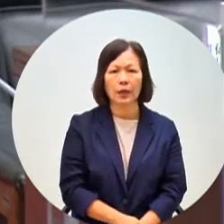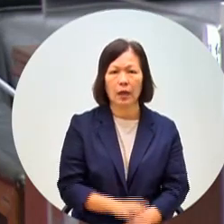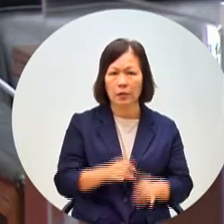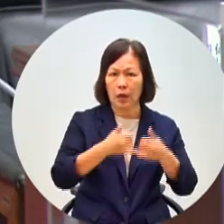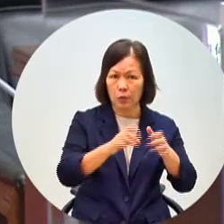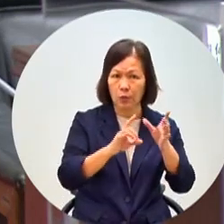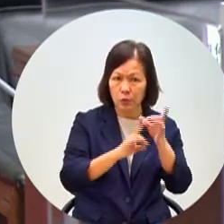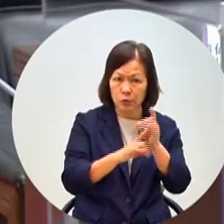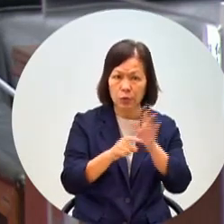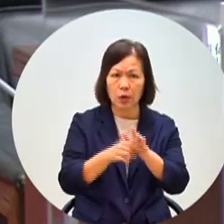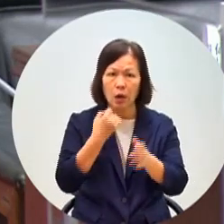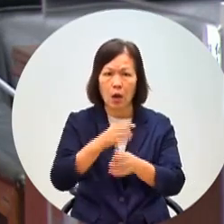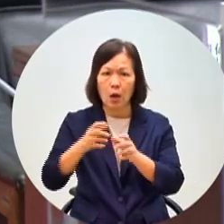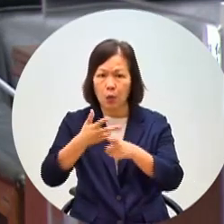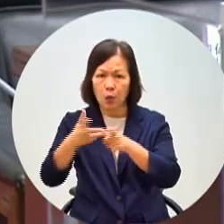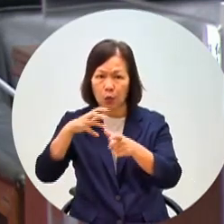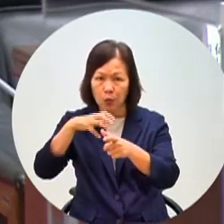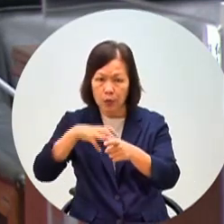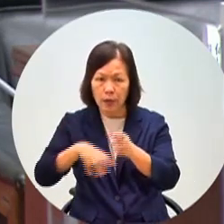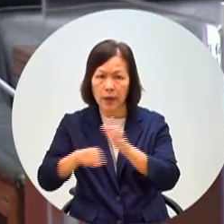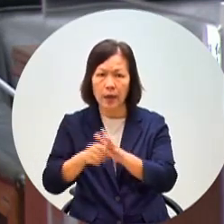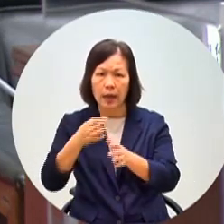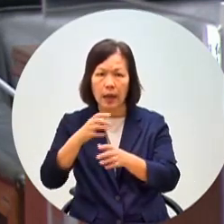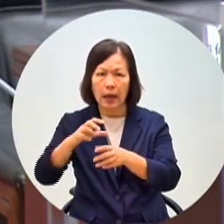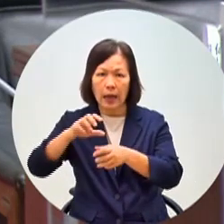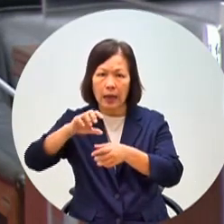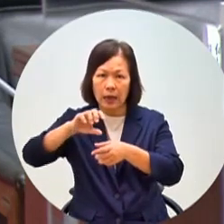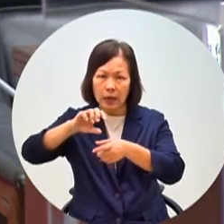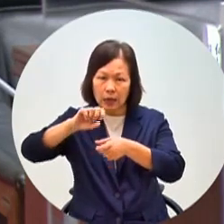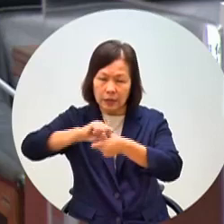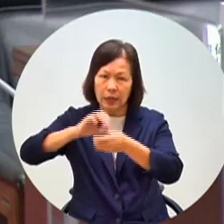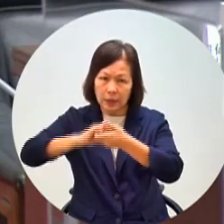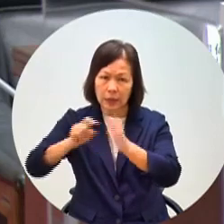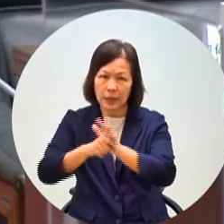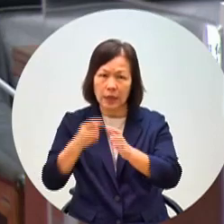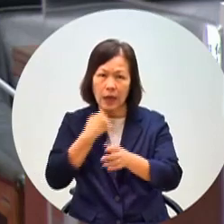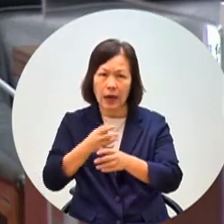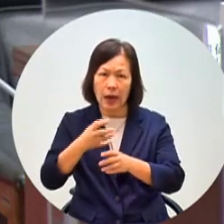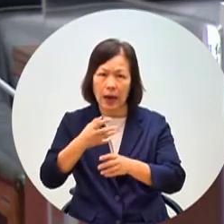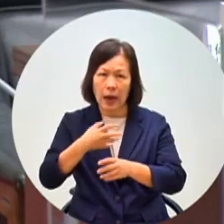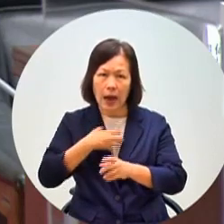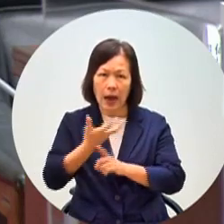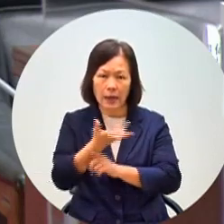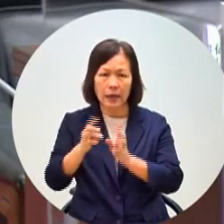茄萣、湖内、阿莲、田寮目前已经确诊数高达